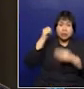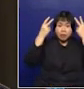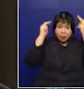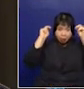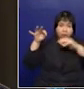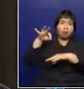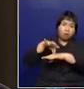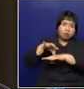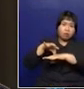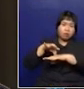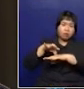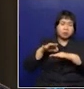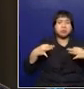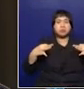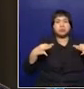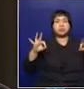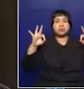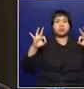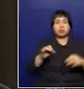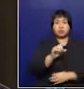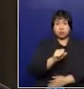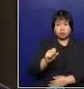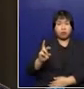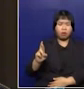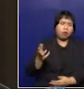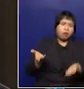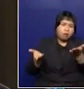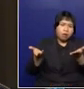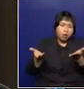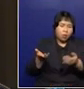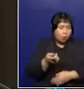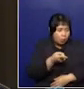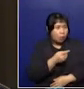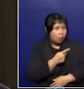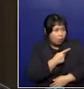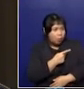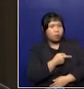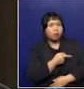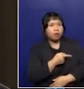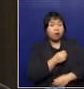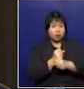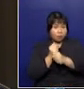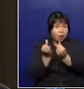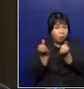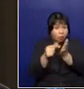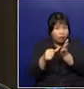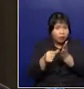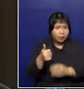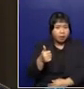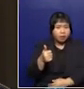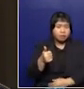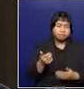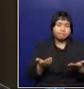ฮะความมีอิสระของสสรหรืออะไรเขาต้องเกรงใจท่านจะแก้รัฐธรรมนูญได้หรือฮะเพราะฉะนั้น